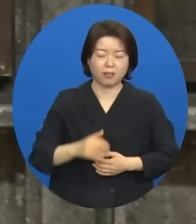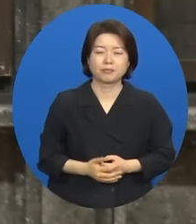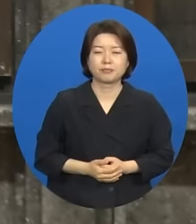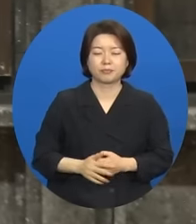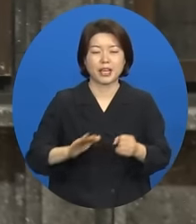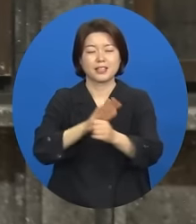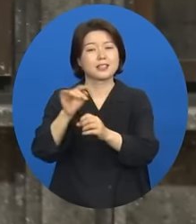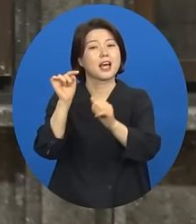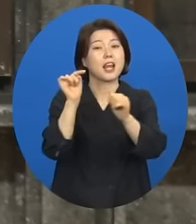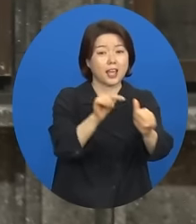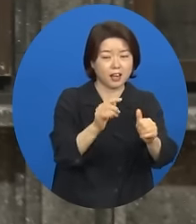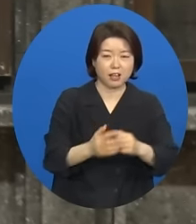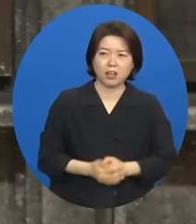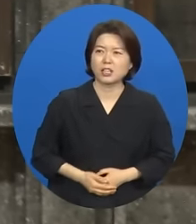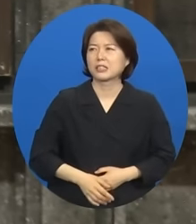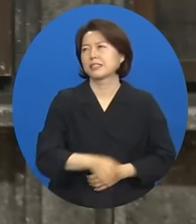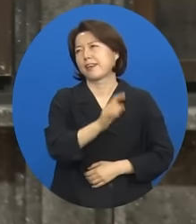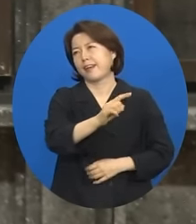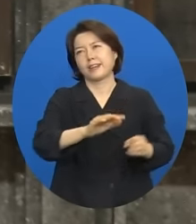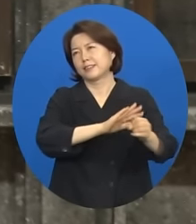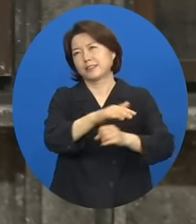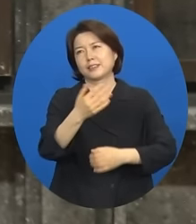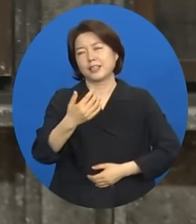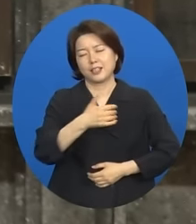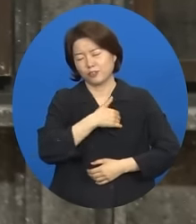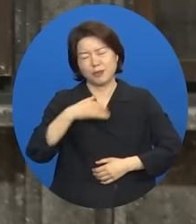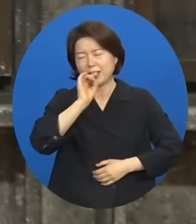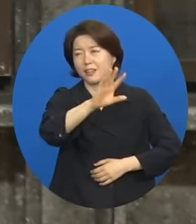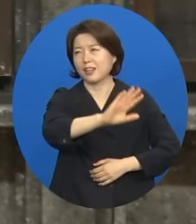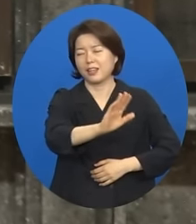사랑해라. 사랑받을 만 해야 사랑하죠.